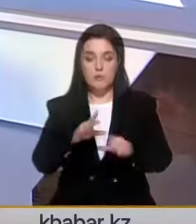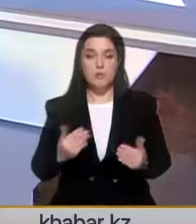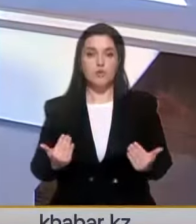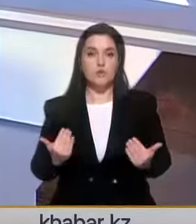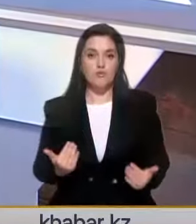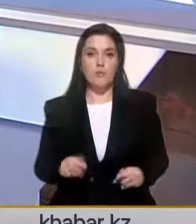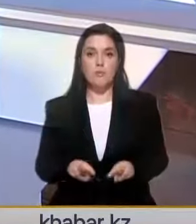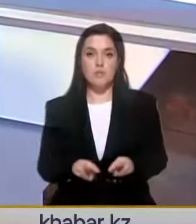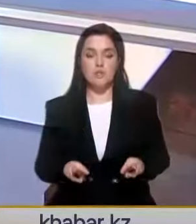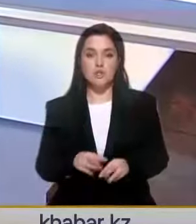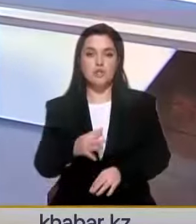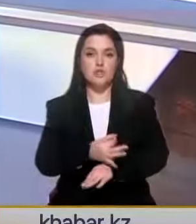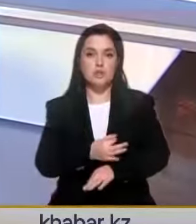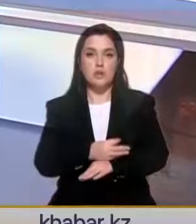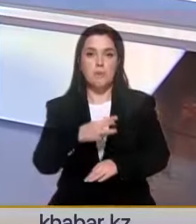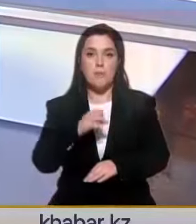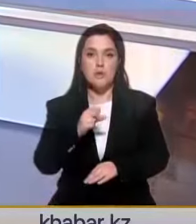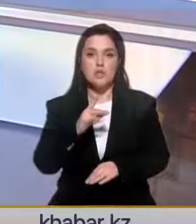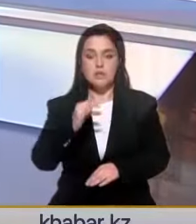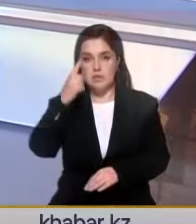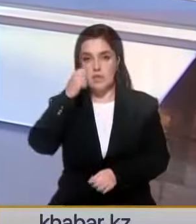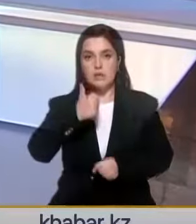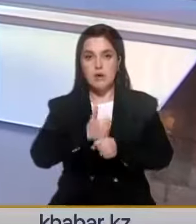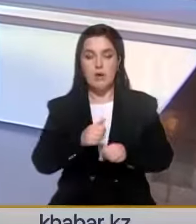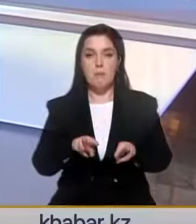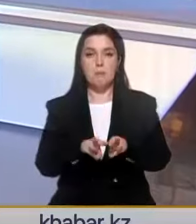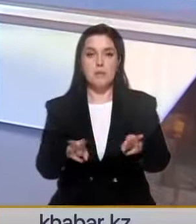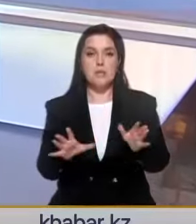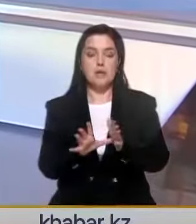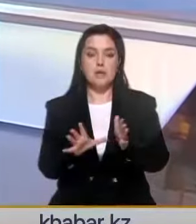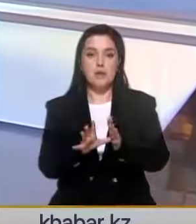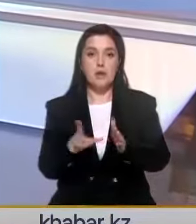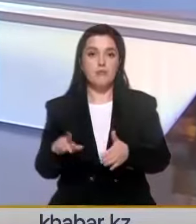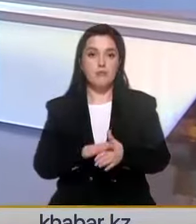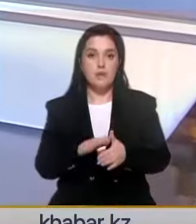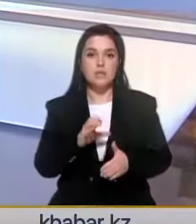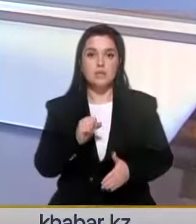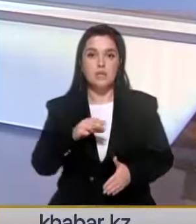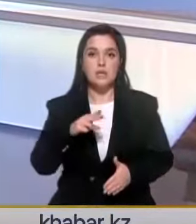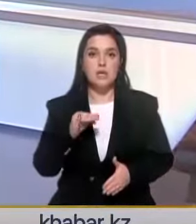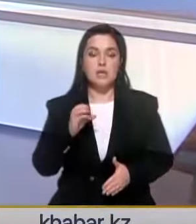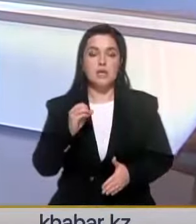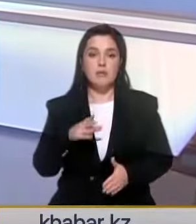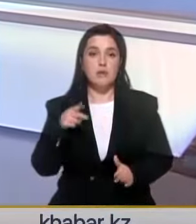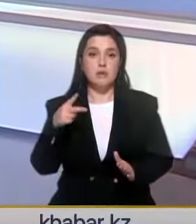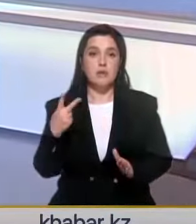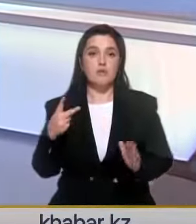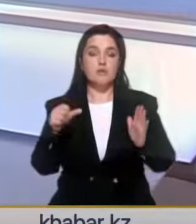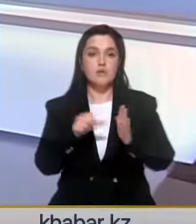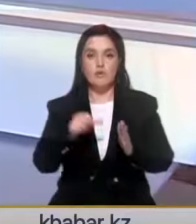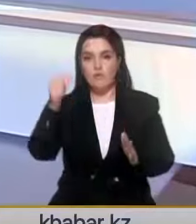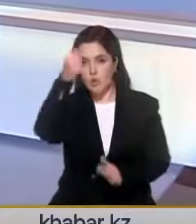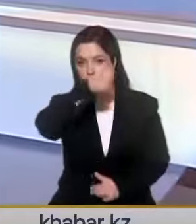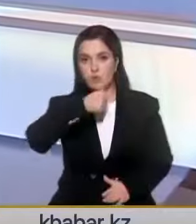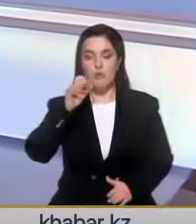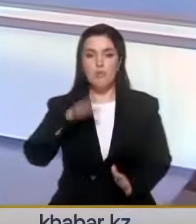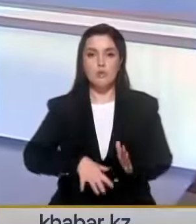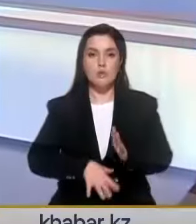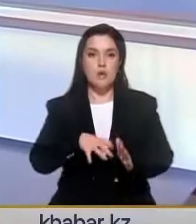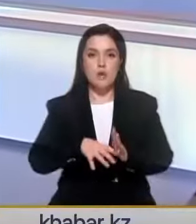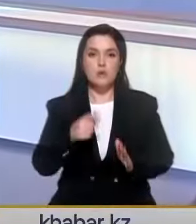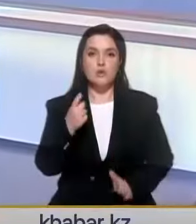правитель часе в мажилисе заявил глава минэнерго также Алмаз Адам саткалиев сообщил что с 2026 года Казахстан планирует добывать